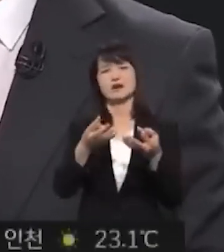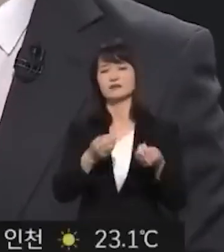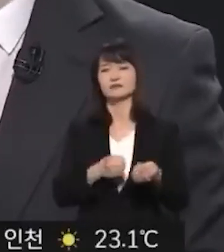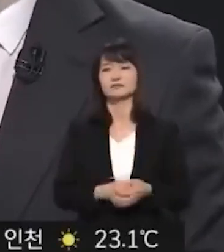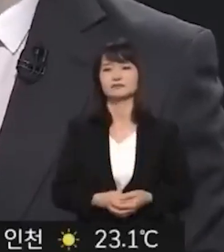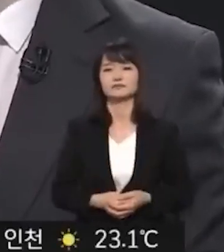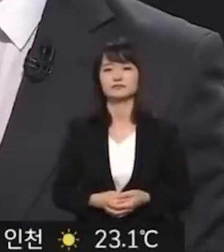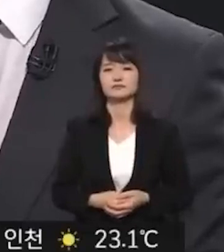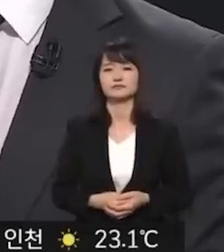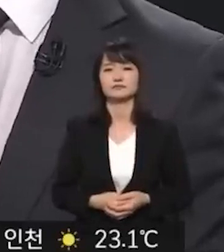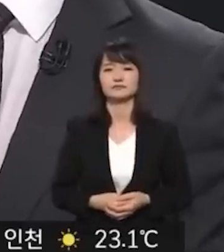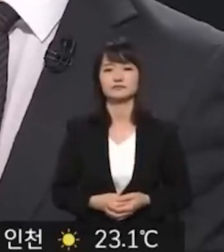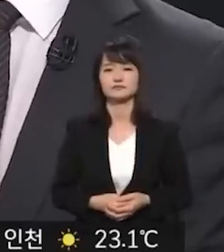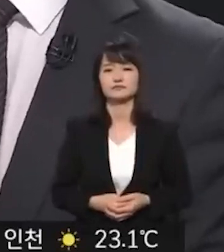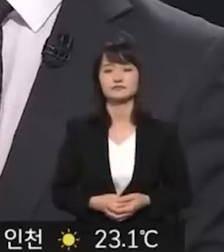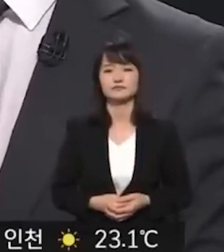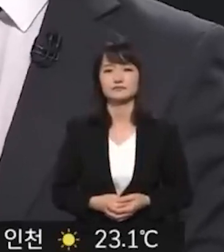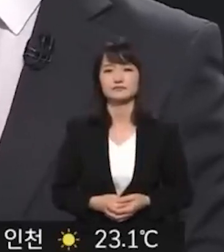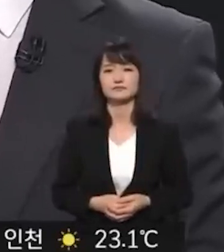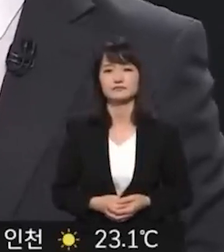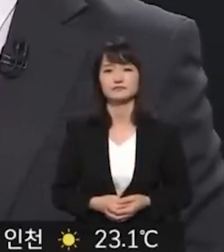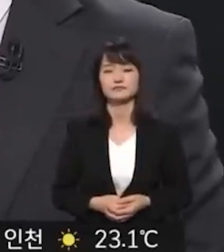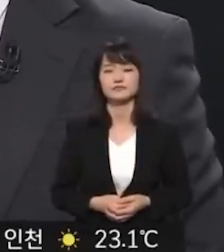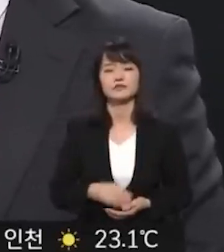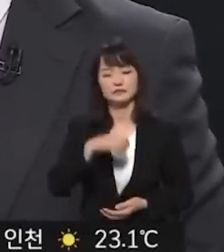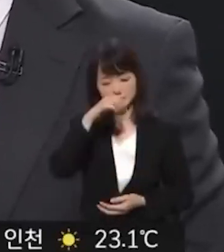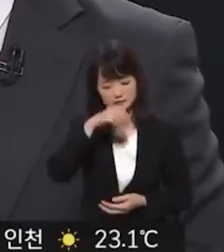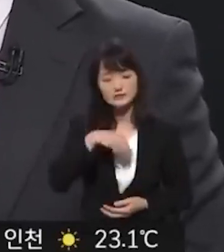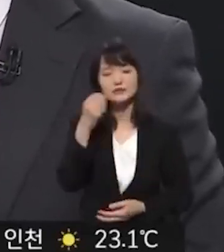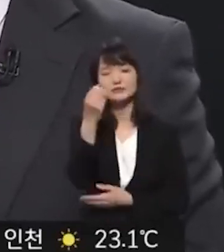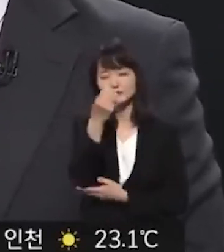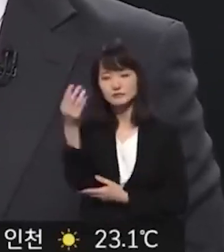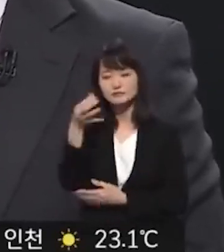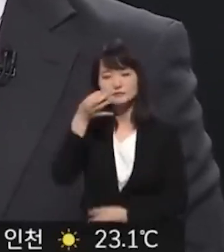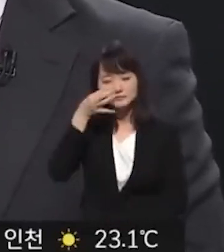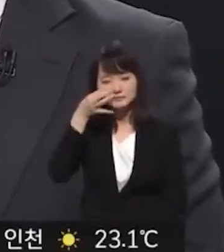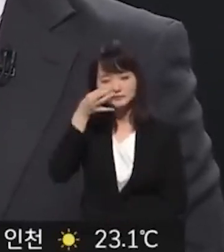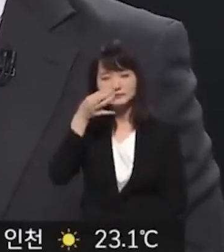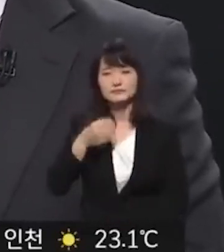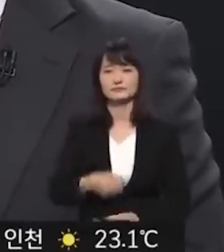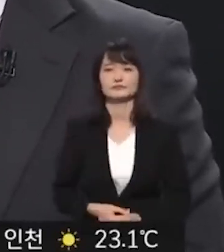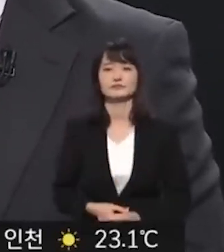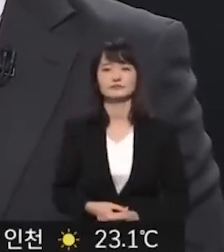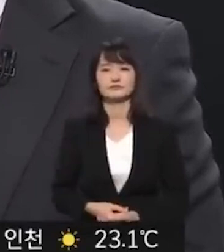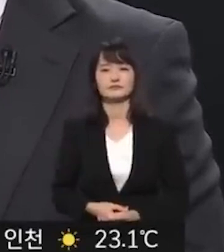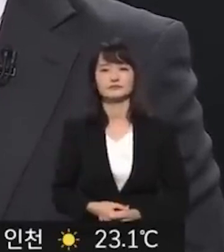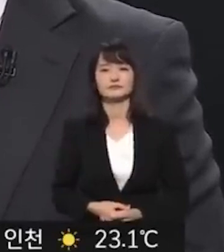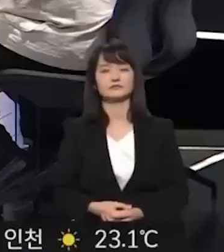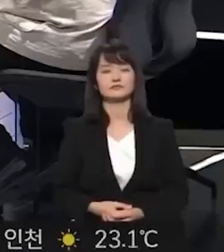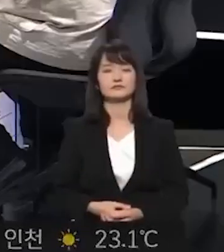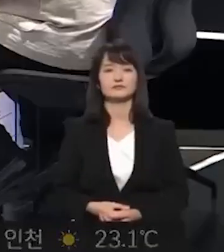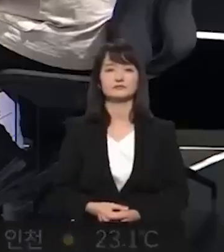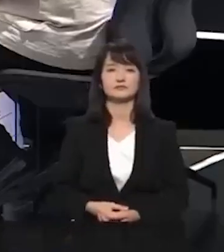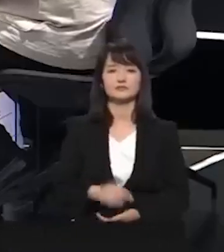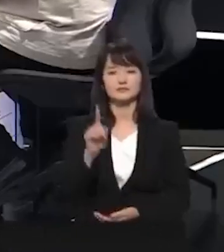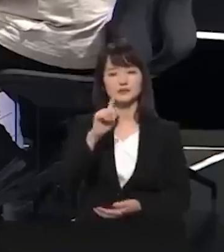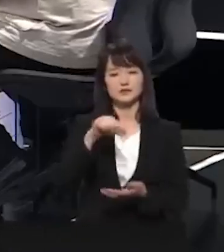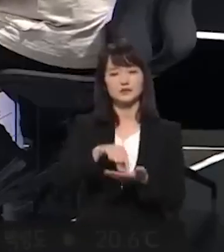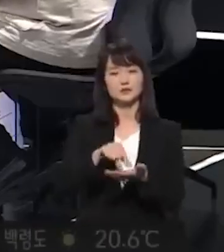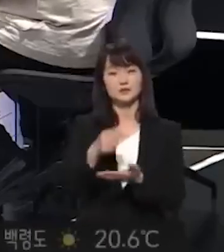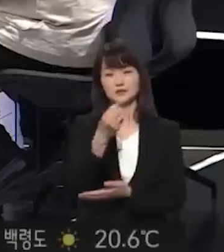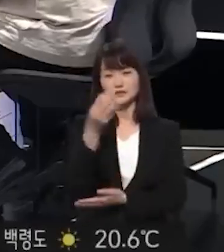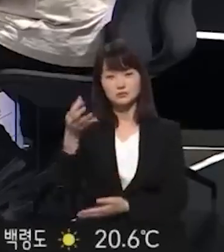나한테 보고 안 한 것이 너무 많으니까 일단 신문이라고 핑계를 댔겠죠 어지간한 읽은 거는 그냥 신문에서 읽었다 이렇게 뭐